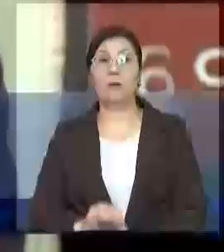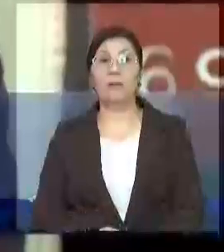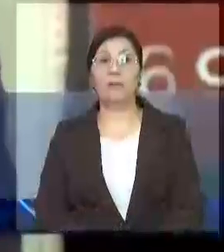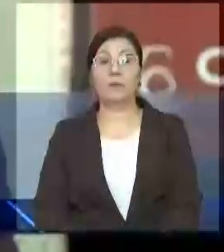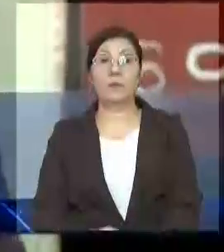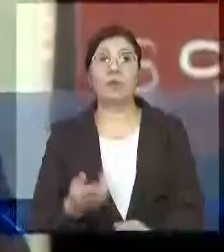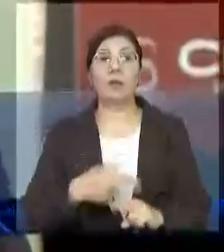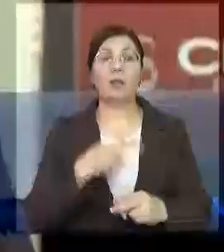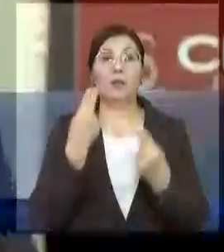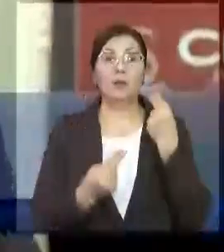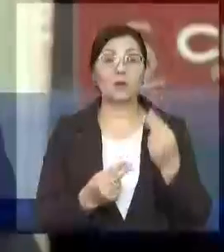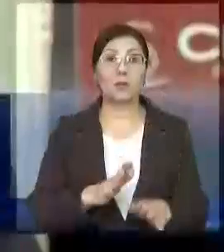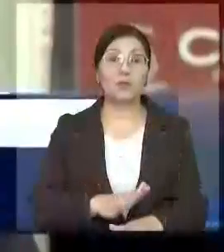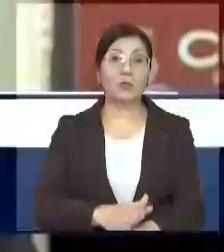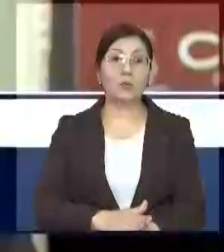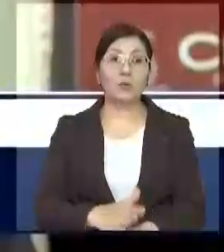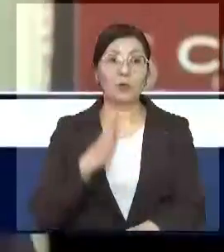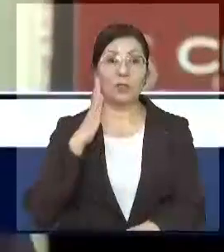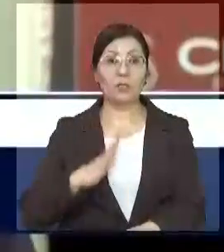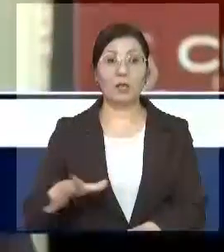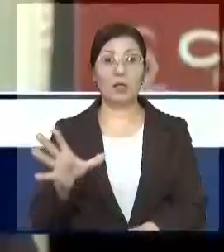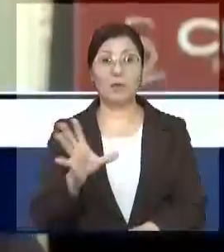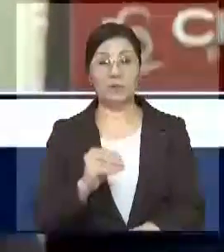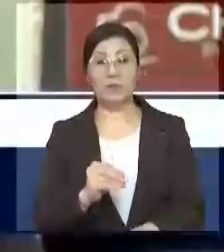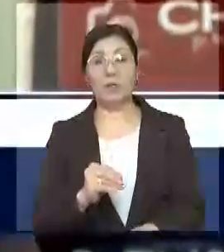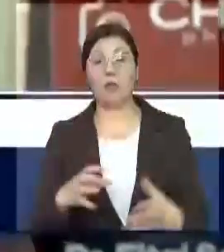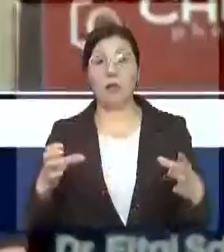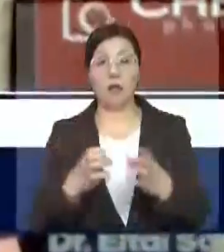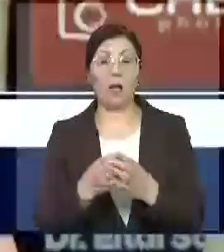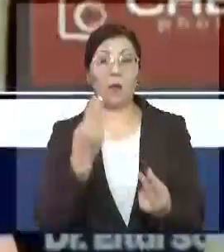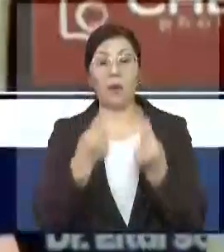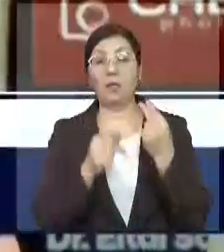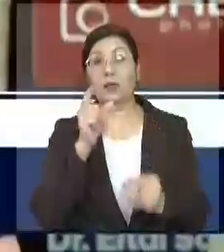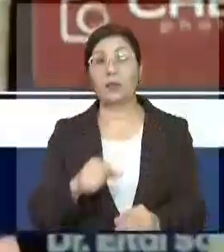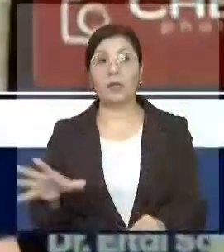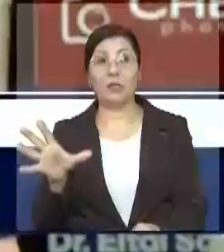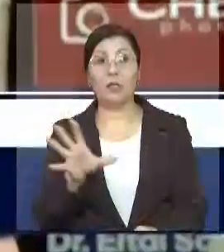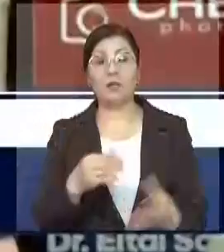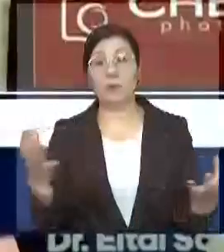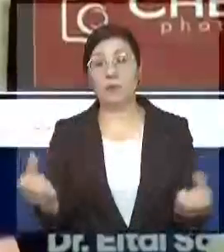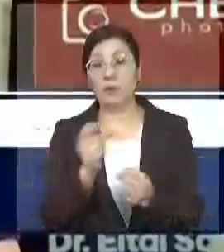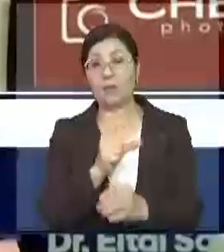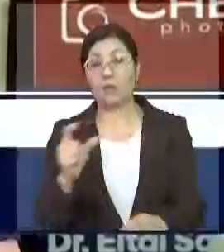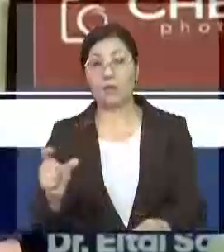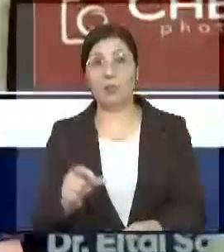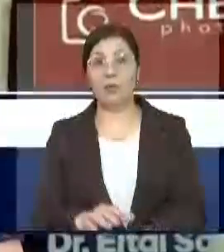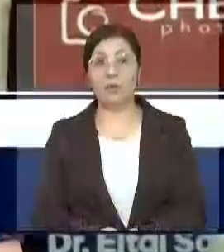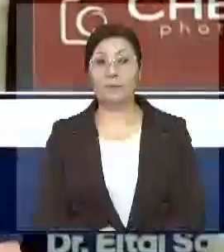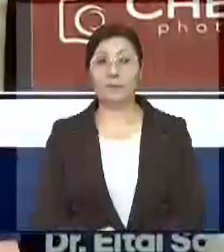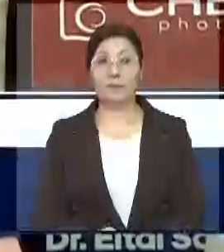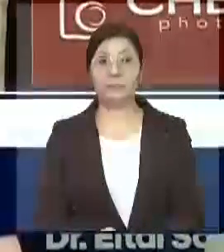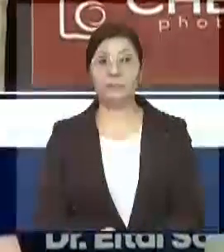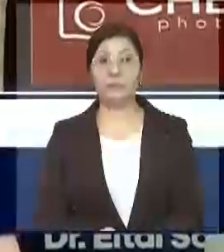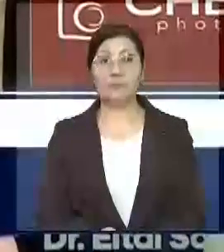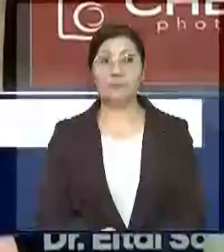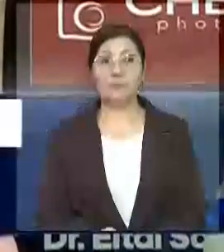Этот турнир ждали все, и команда, и болельщики, поэтому подходим с хорошим боевым настроением. Здесь,